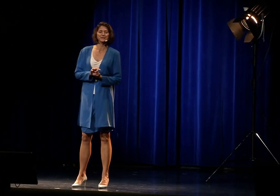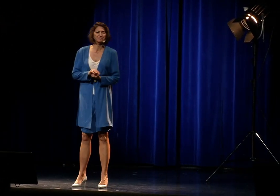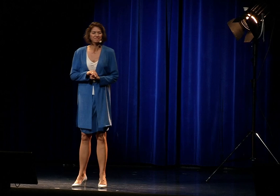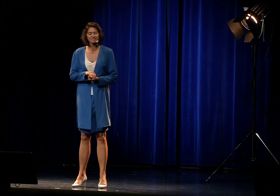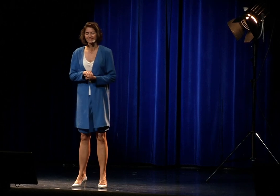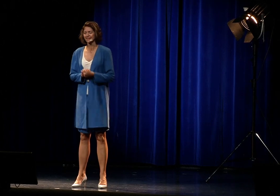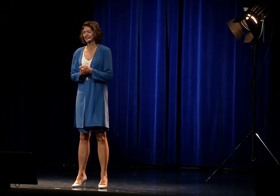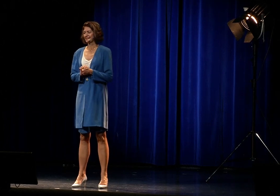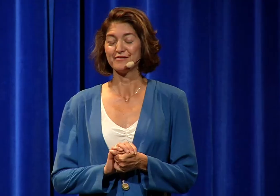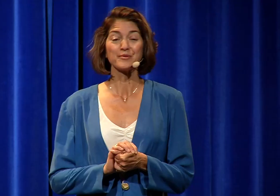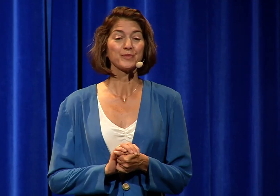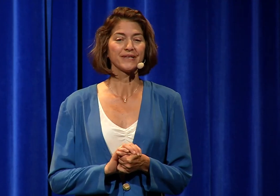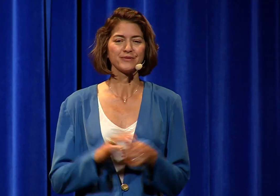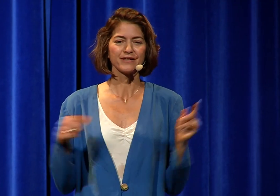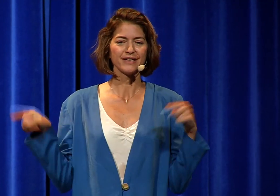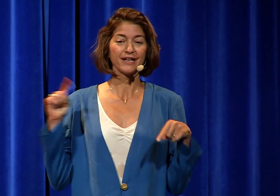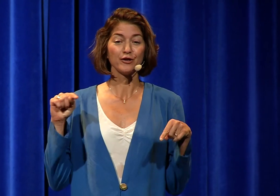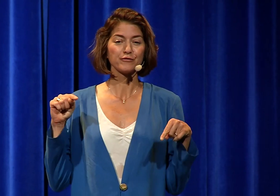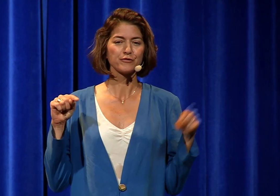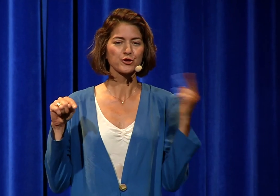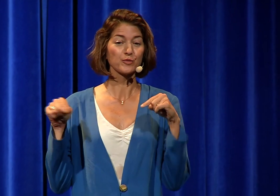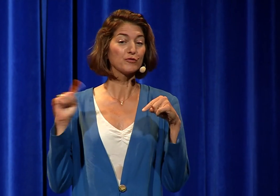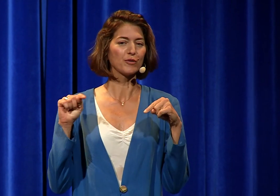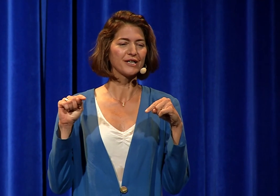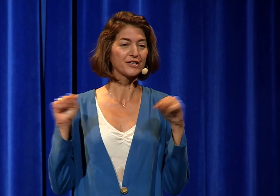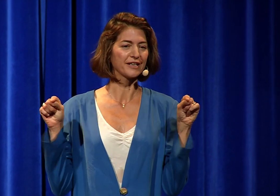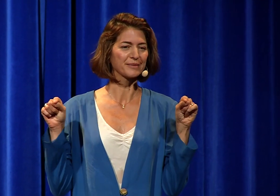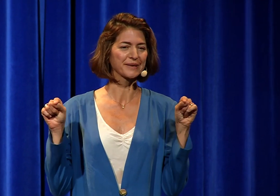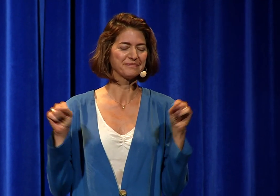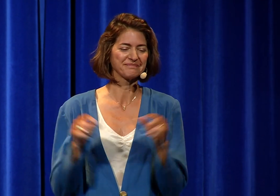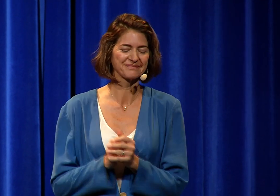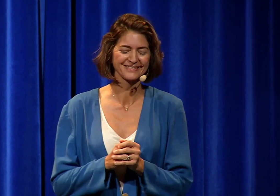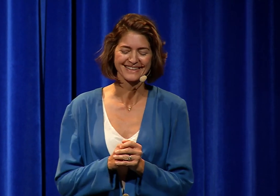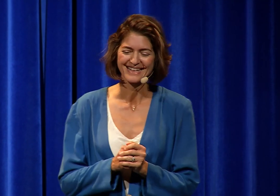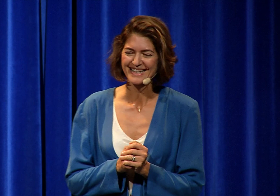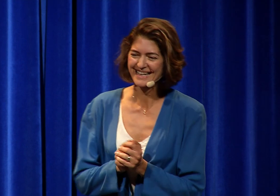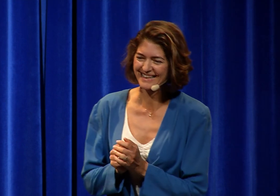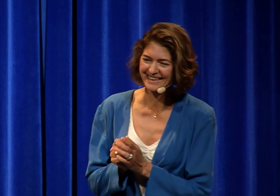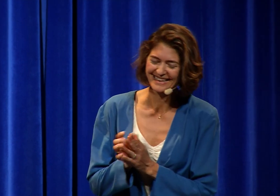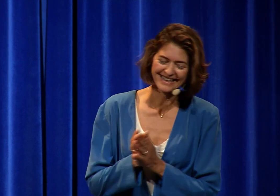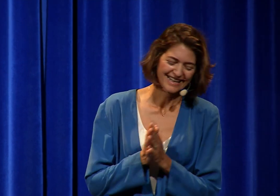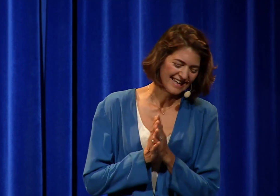Bonsoir à toutes. La femme complète, vous savez, la œuf, jambon, fromage à la crêperie.